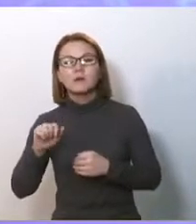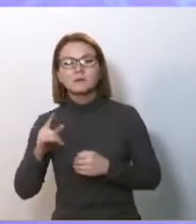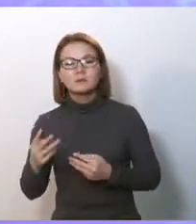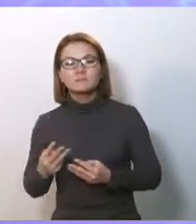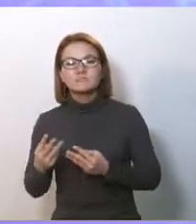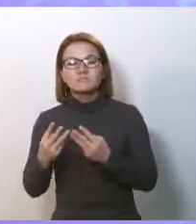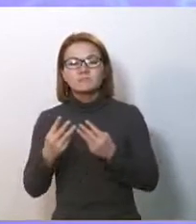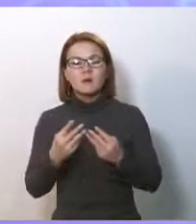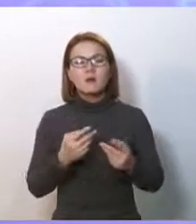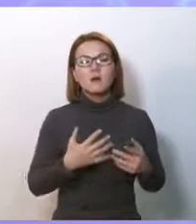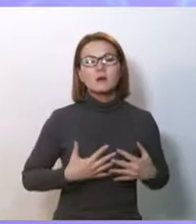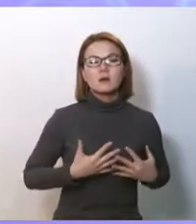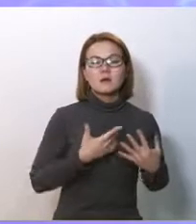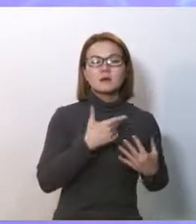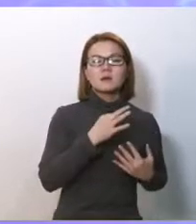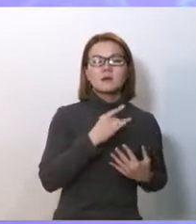пылать, гореть,